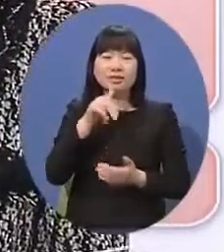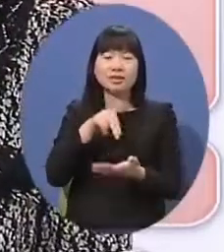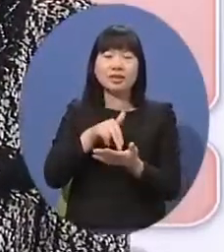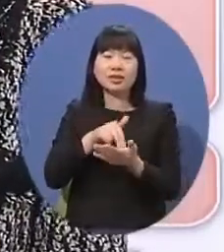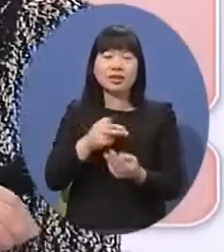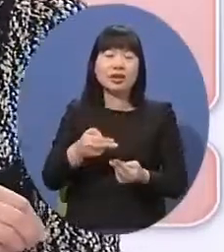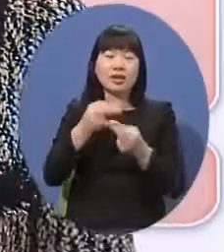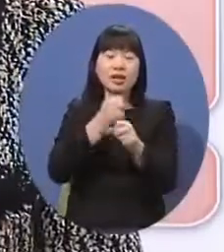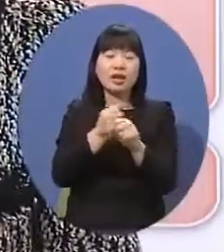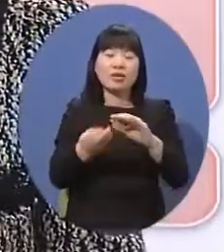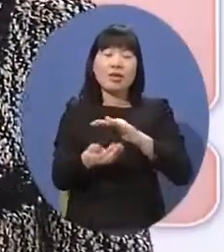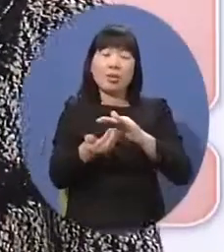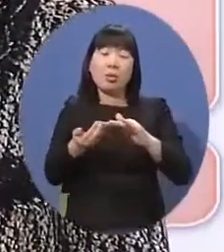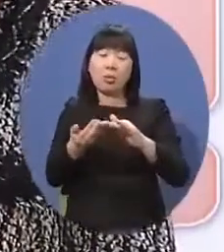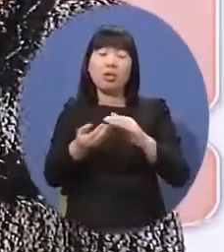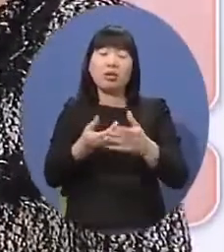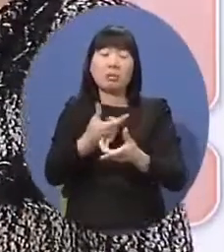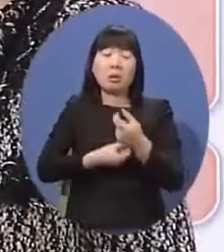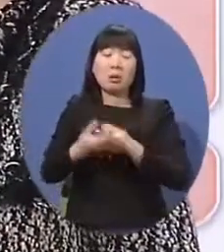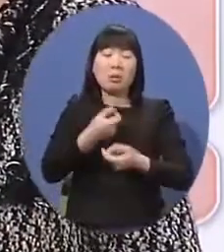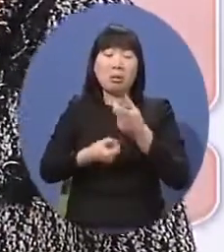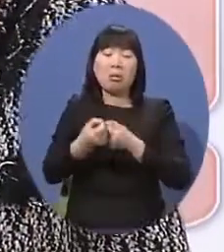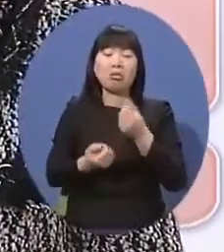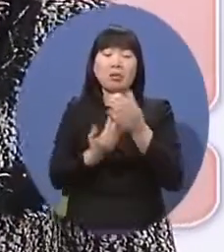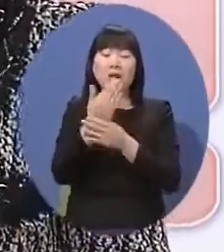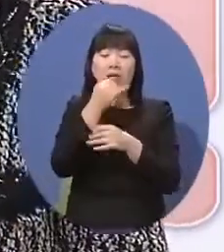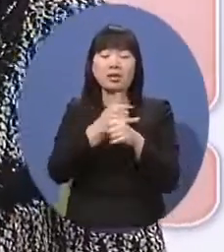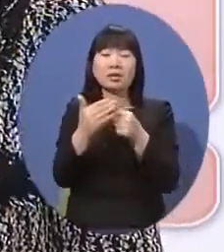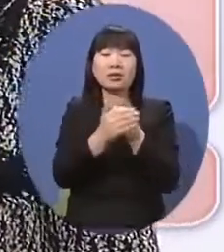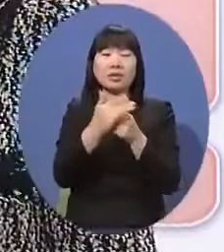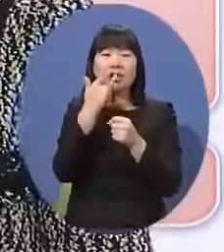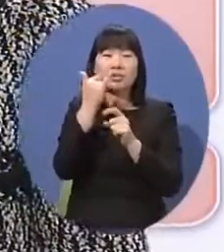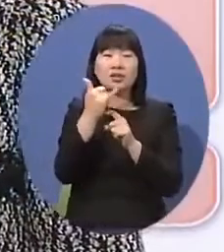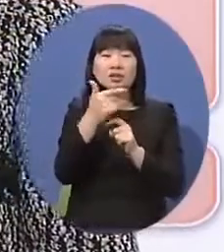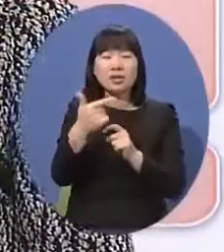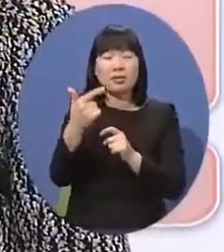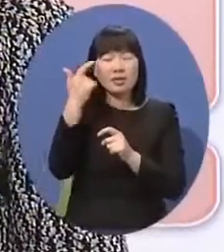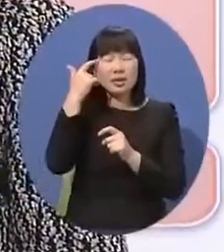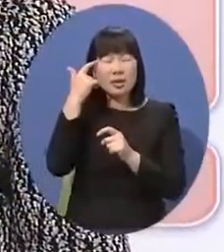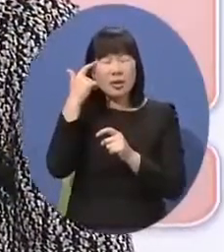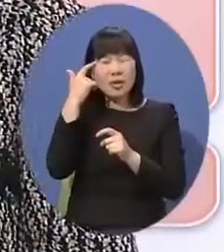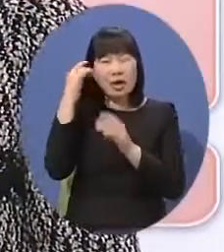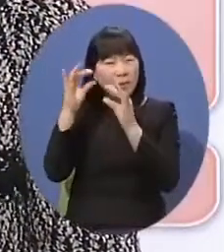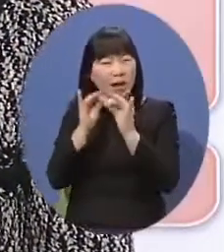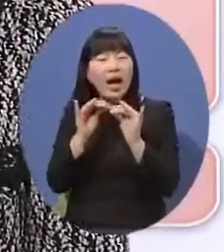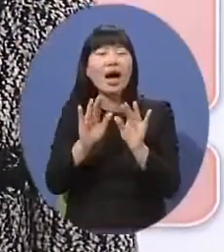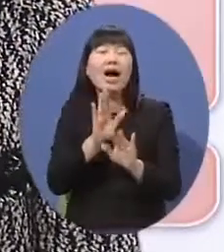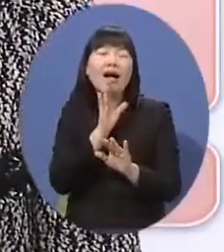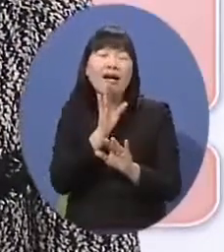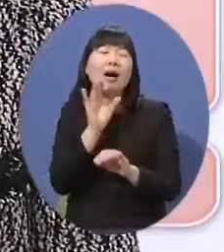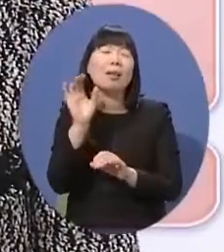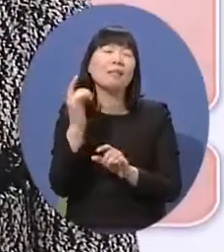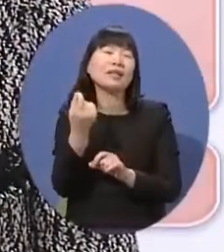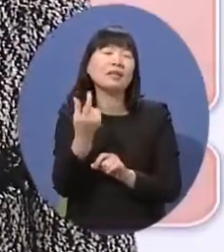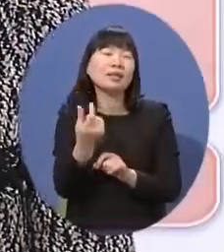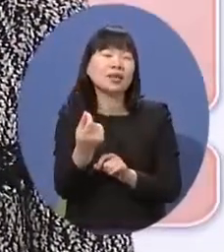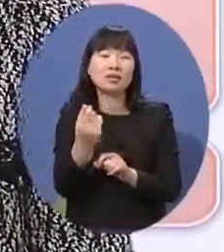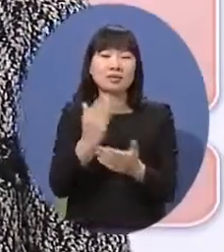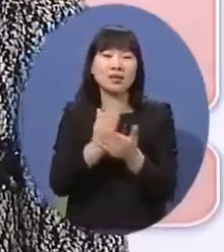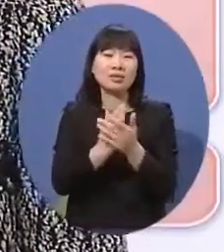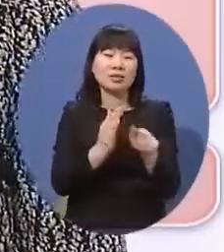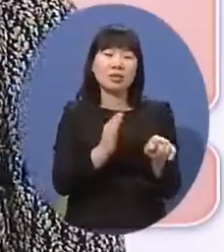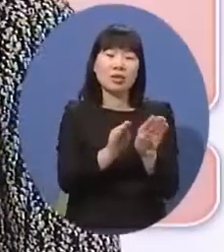저장했던 서랍이 열리면서 계속 나온다라는 거기 때문에 부모님이 너무 그거에 맞장구 쳐주기보다는 아, 얘가 이쪽이 너무